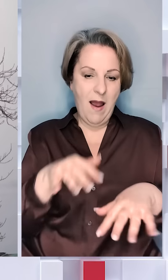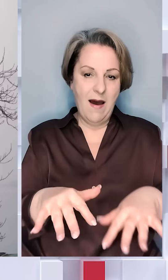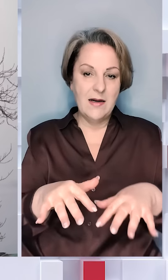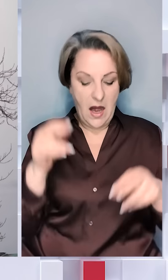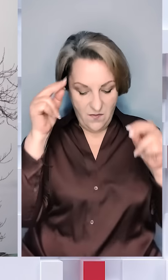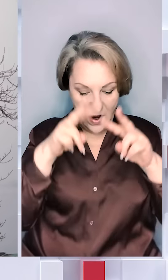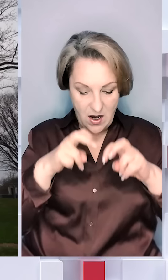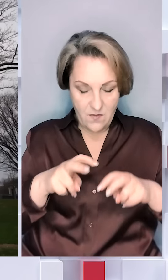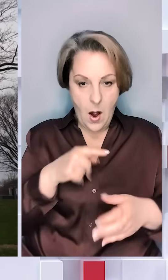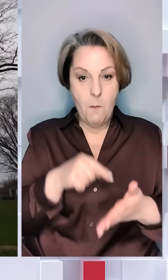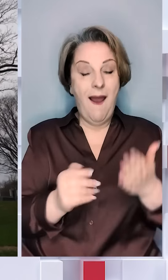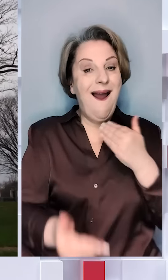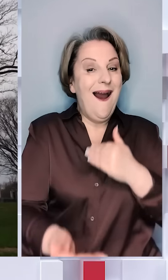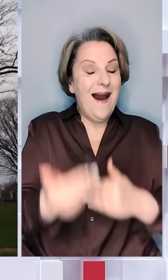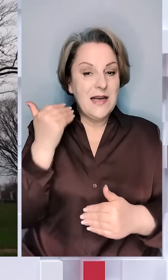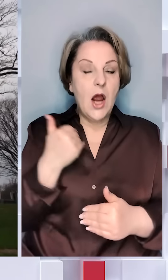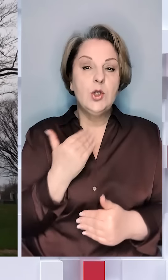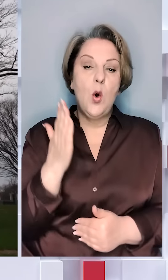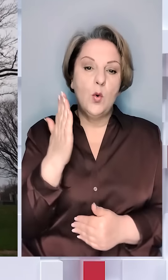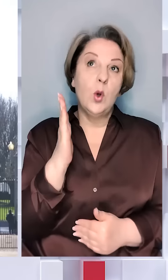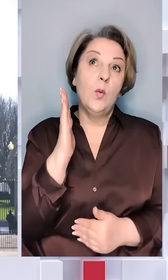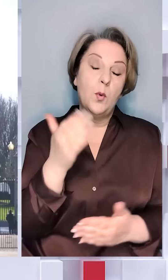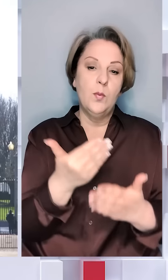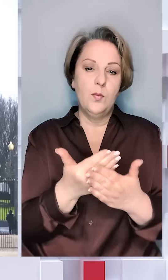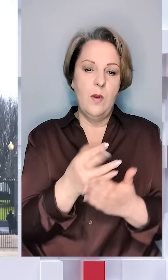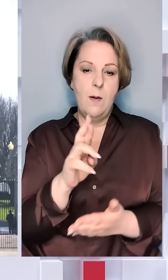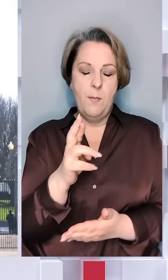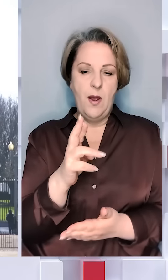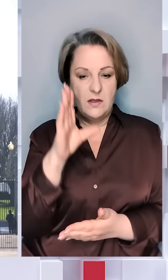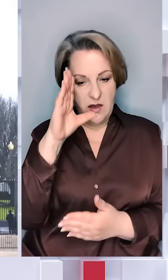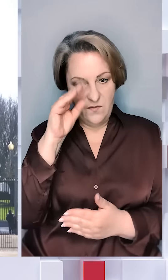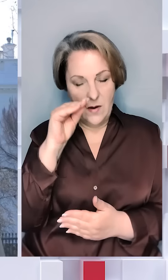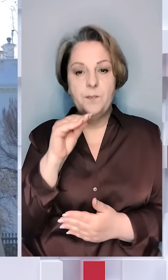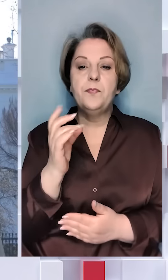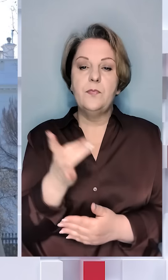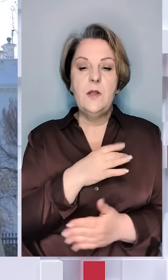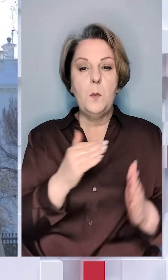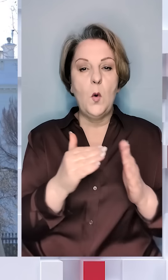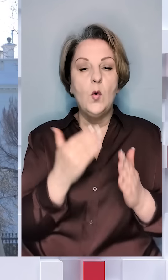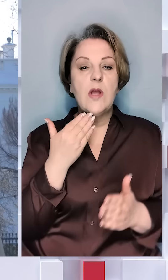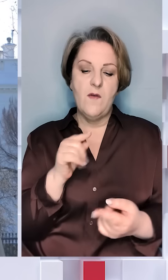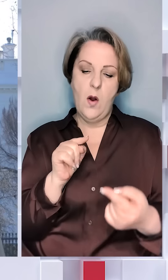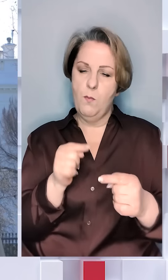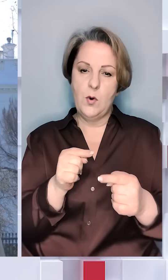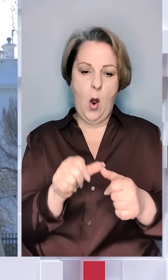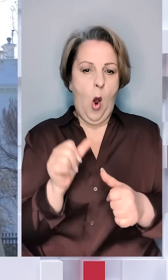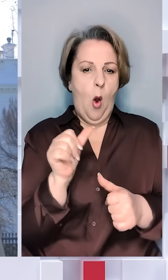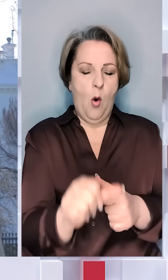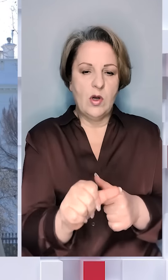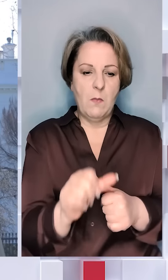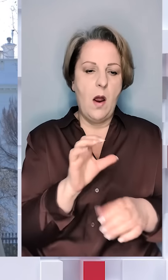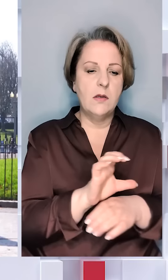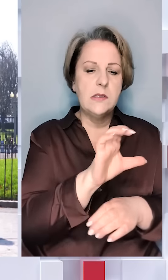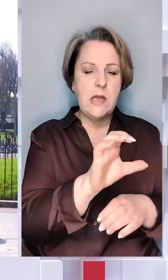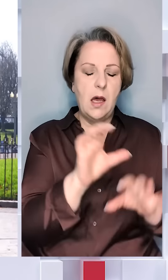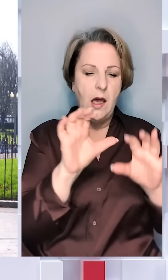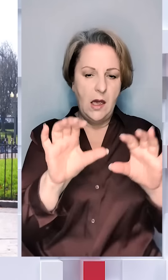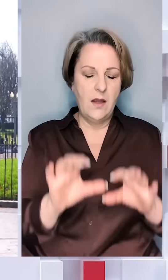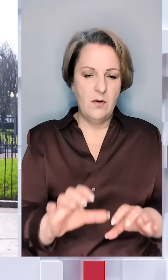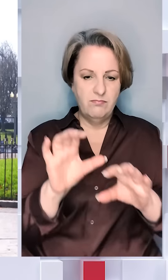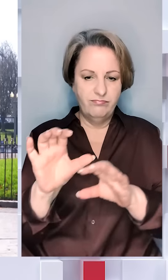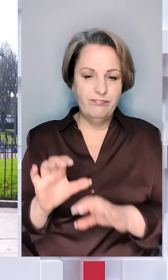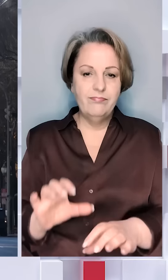питання, тож найраніше голосування може відбутися у п'ятницю ввечері. У Білому домі виступили проти окремого законопроєкту про